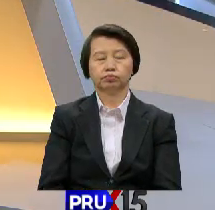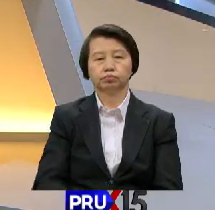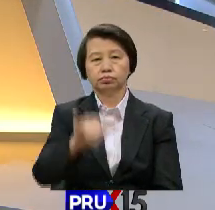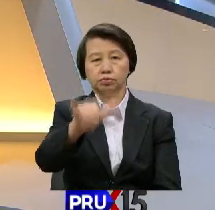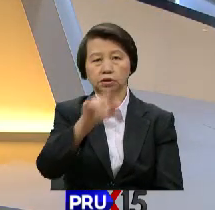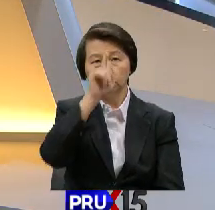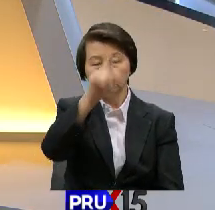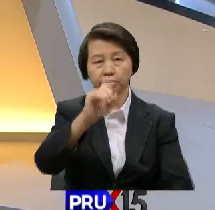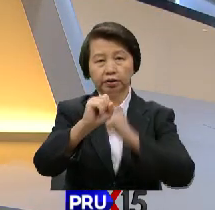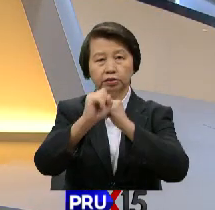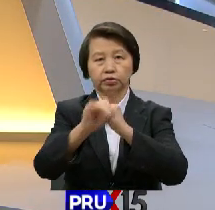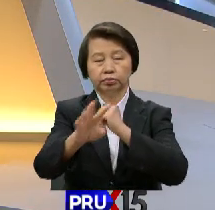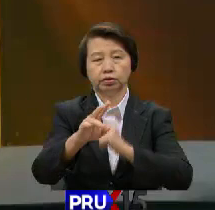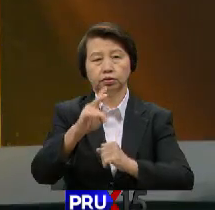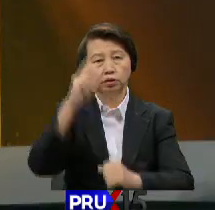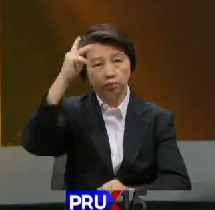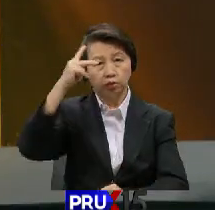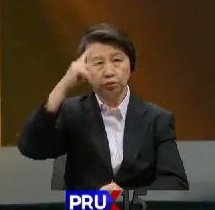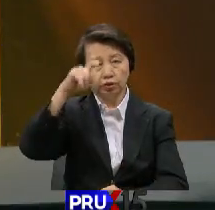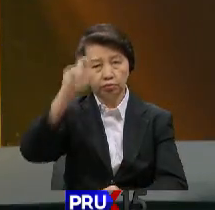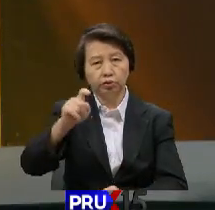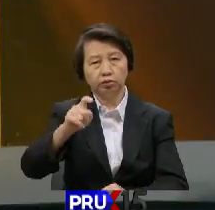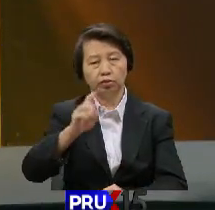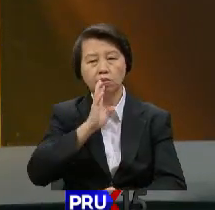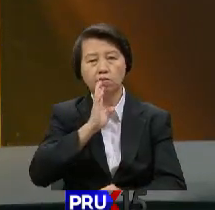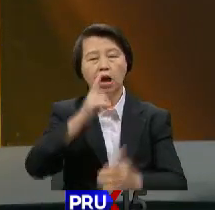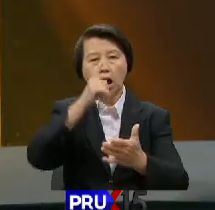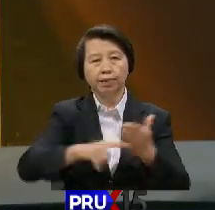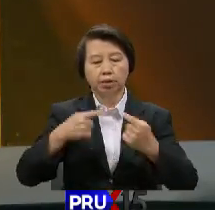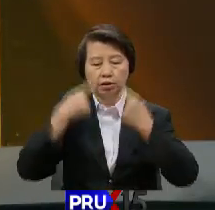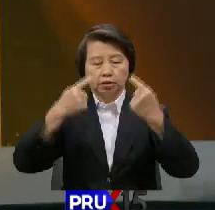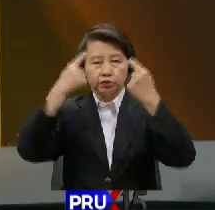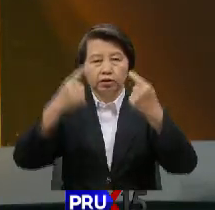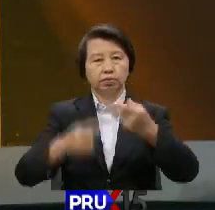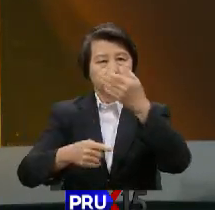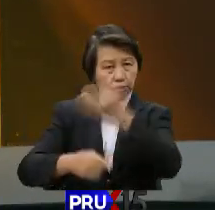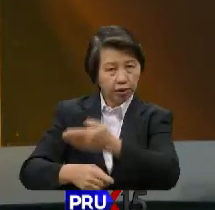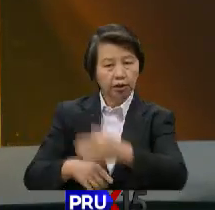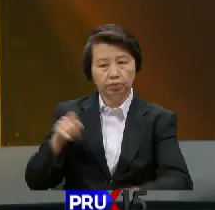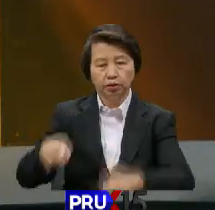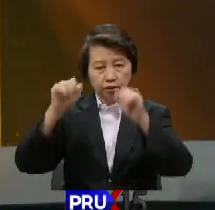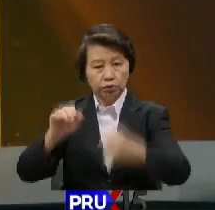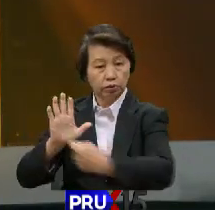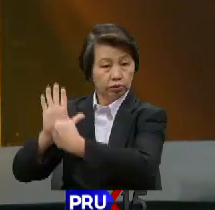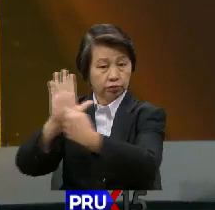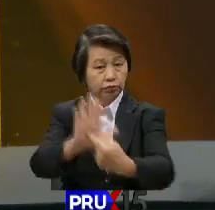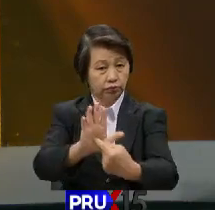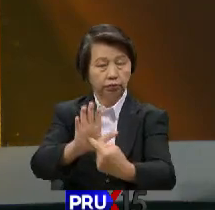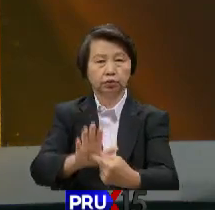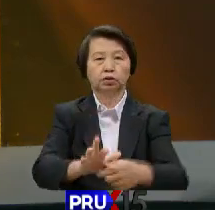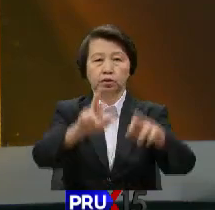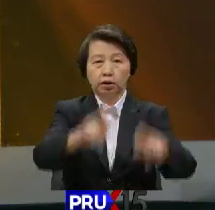ini berkisah mengenai apa pencapaian mereka yang mereka tunjuk kepada